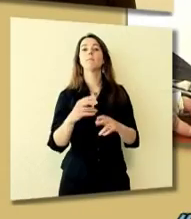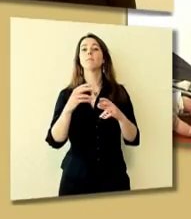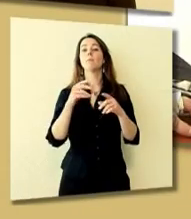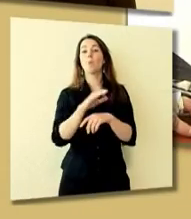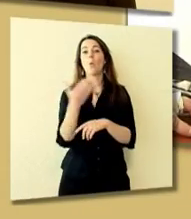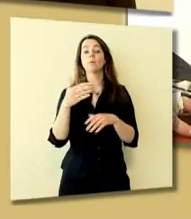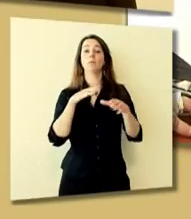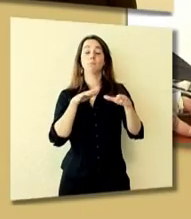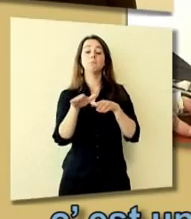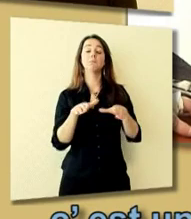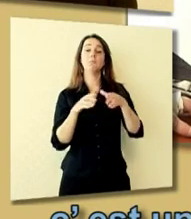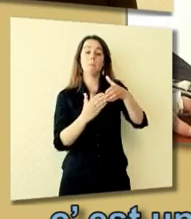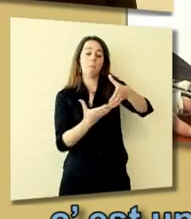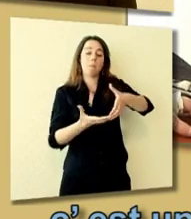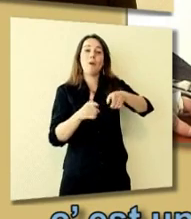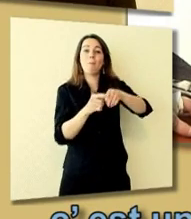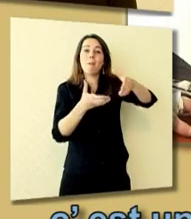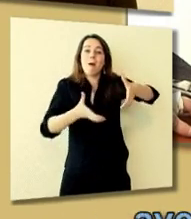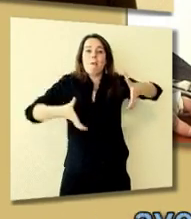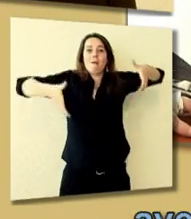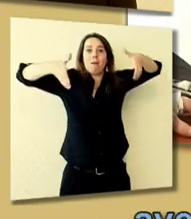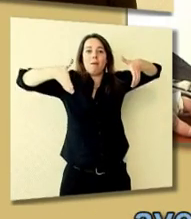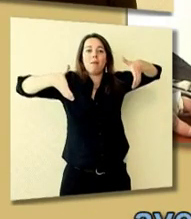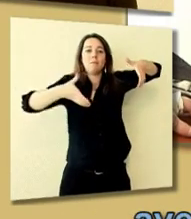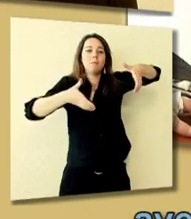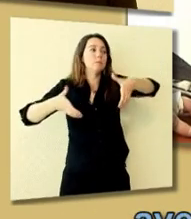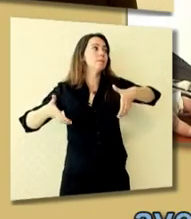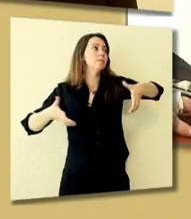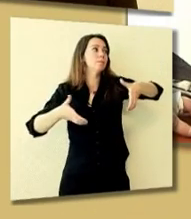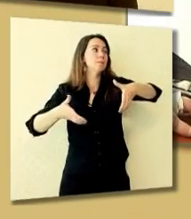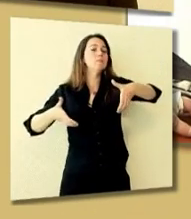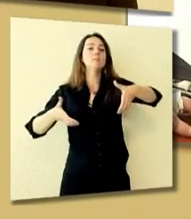hamac, qui est une écharpe courte avec 2 anneaux.